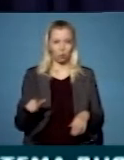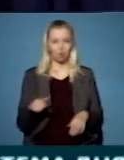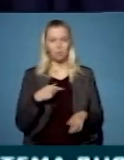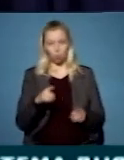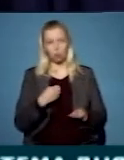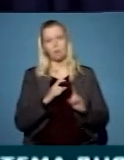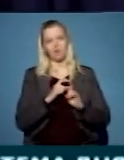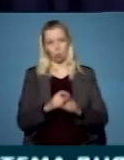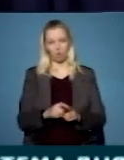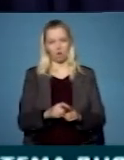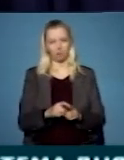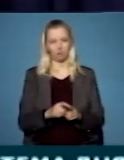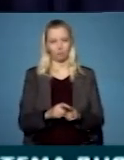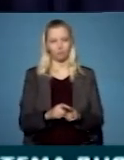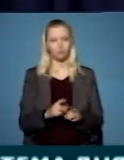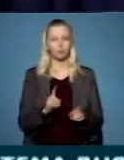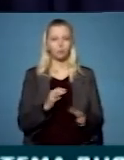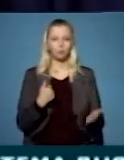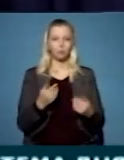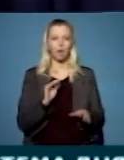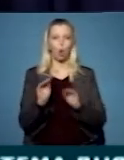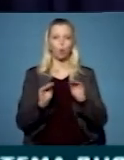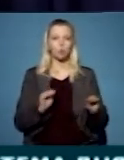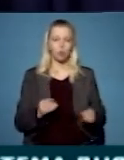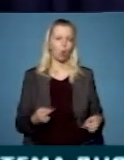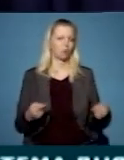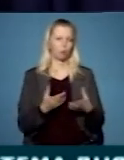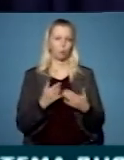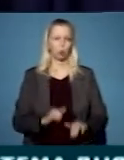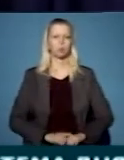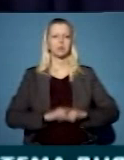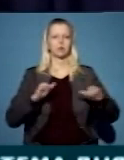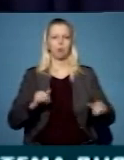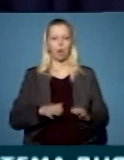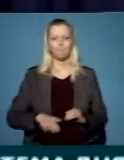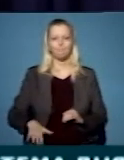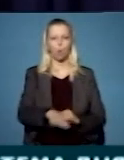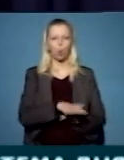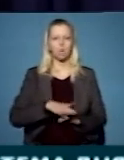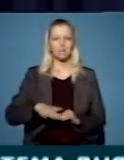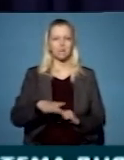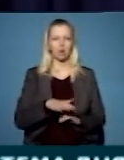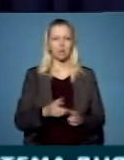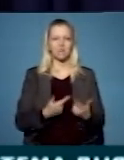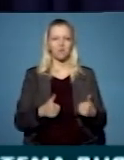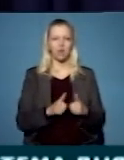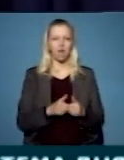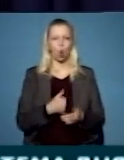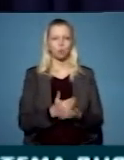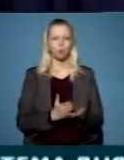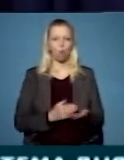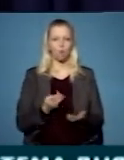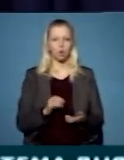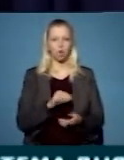будемо відповідати. От. А стосовно розміщення, однозначно ми будемо збільшувати покриття сфери обслуговування,